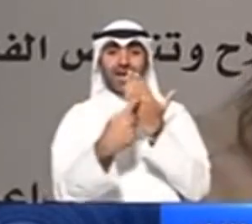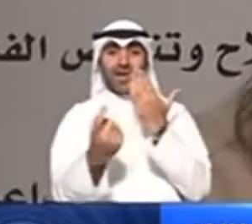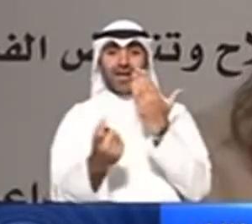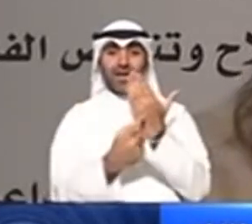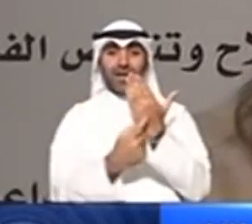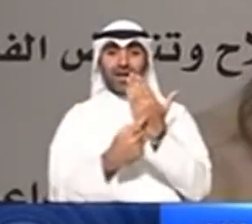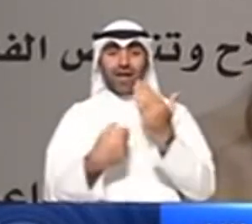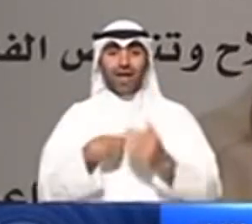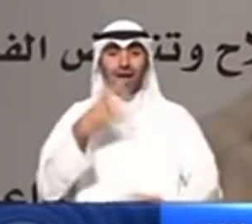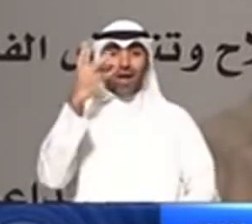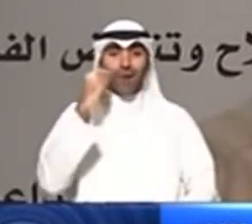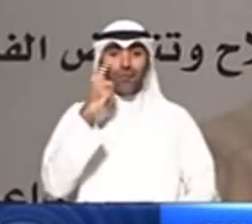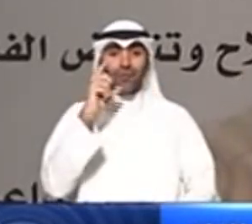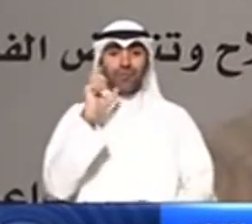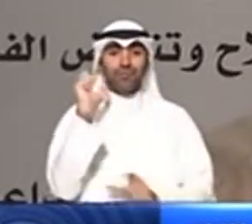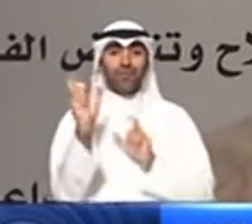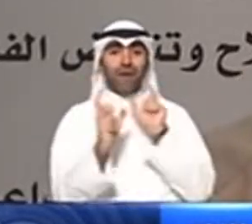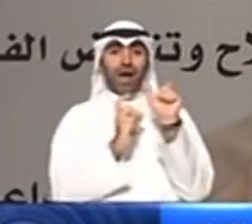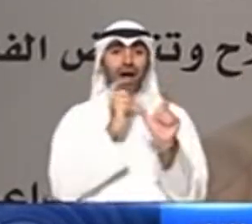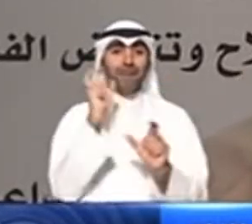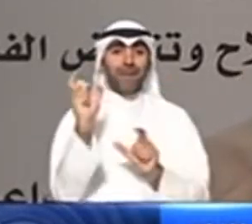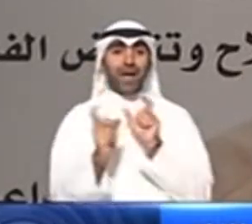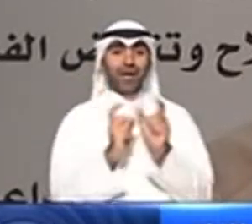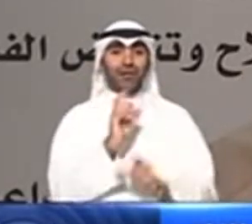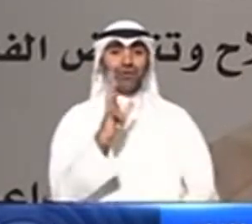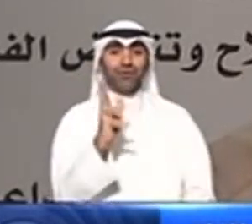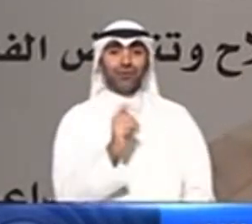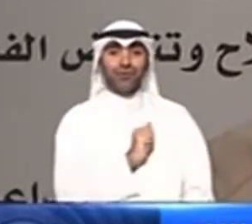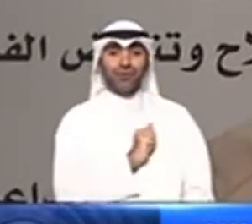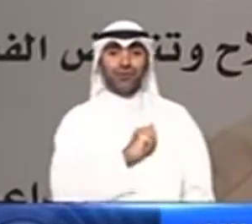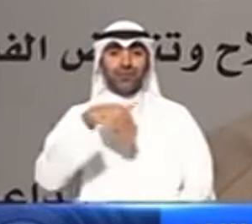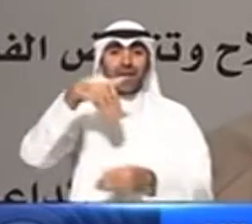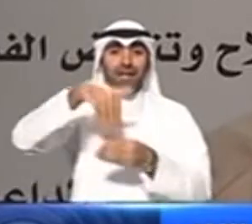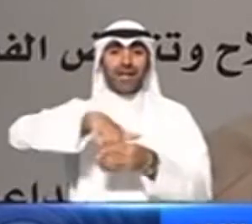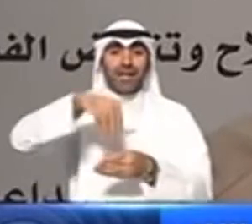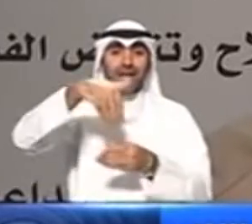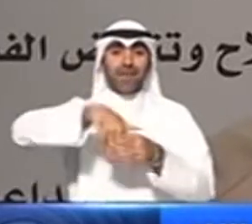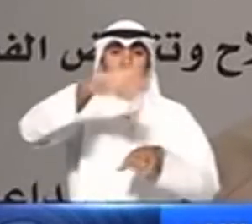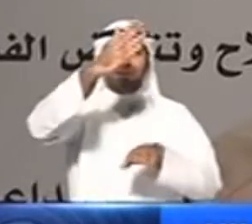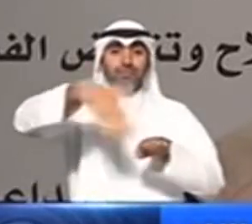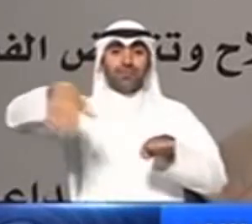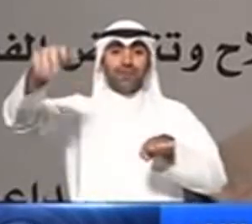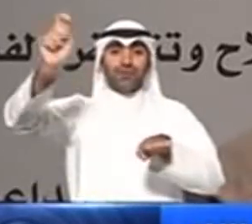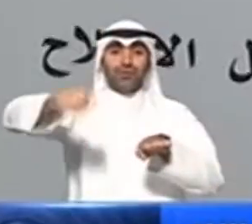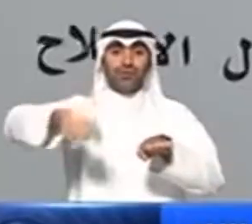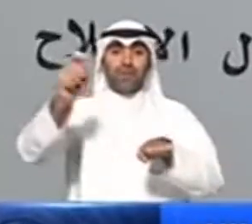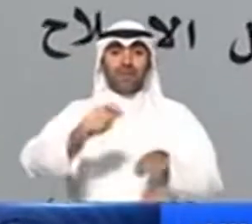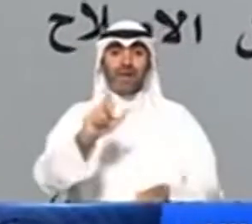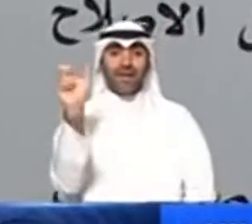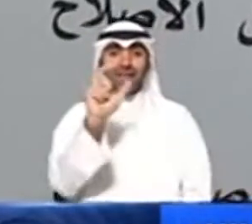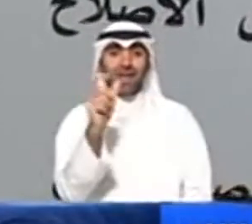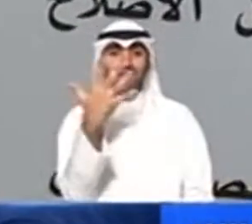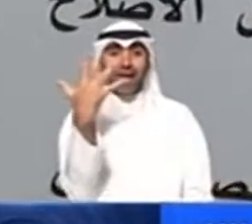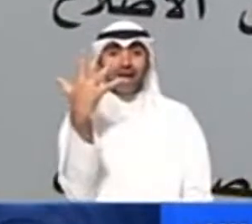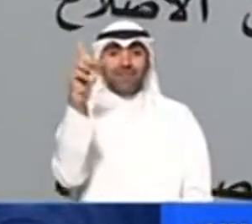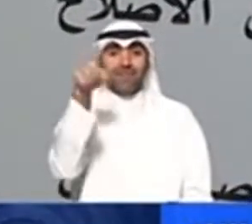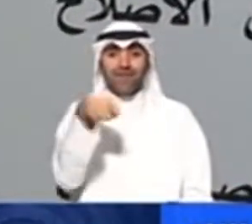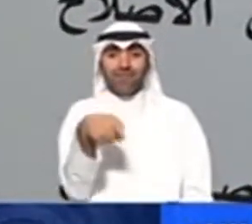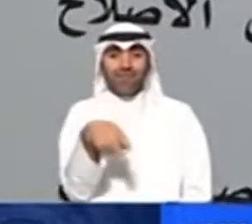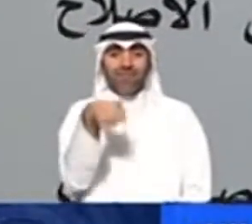2020، أشارك بمهام فريق رصد ومراقبة الدائرة الأولى المكونة من 16